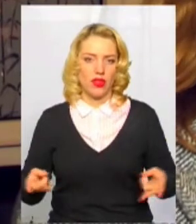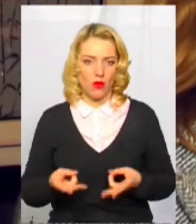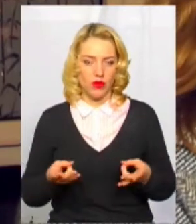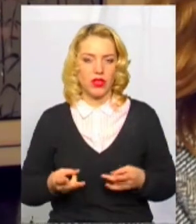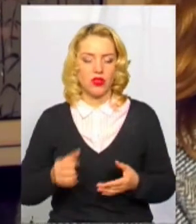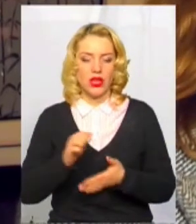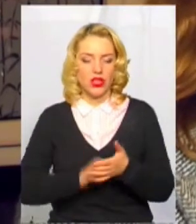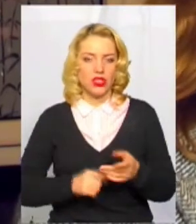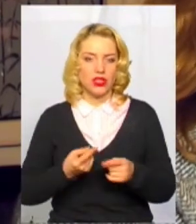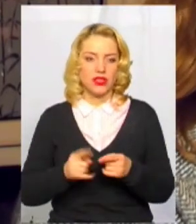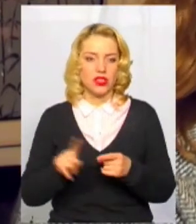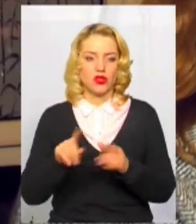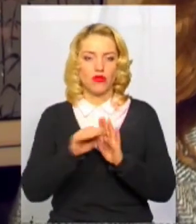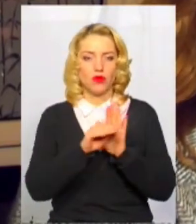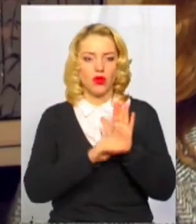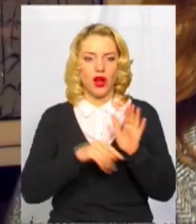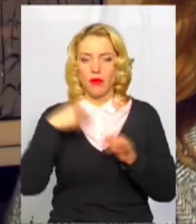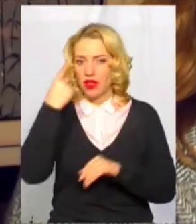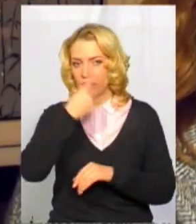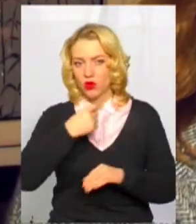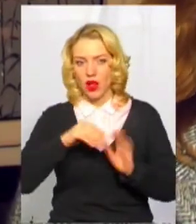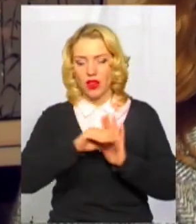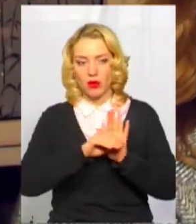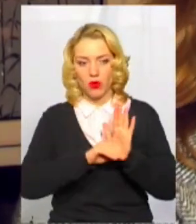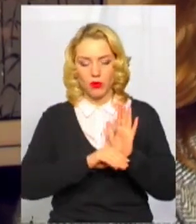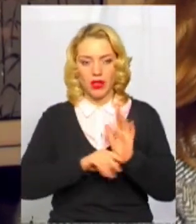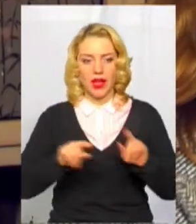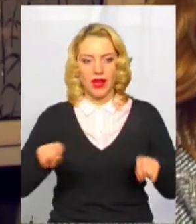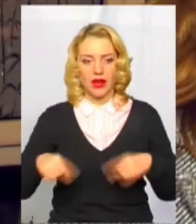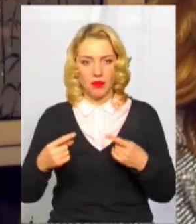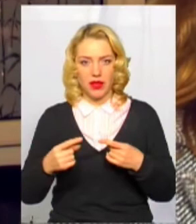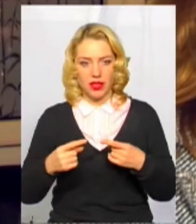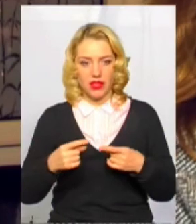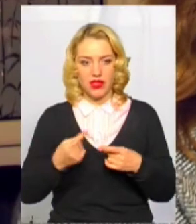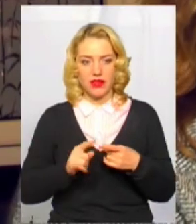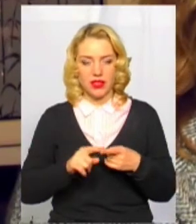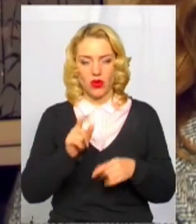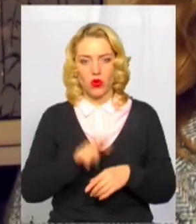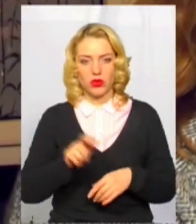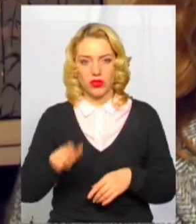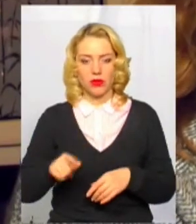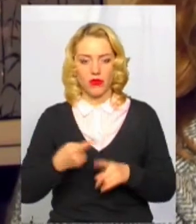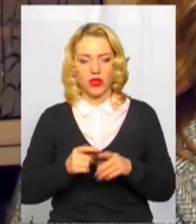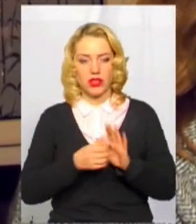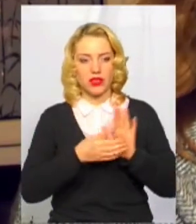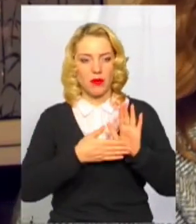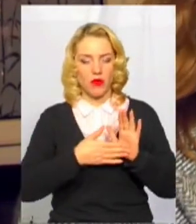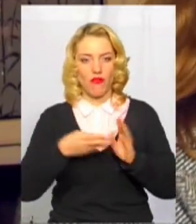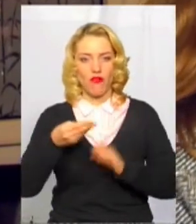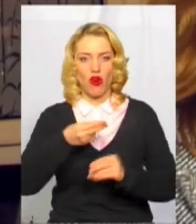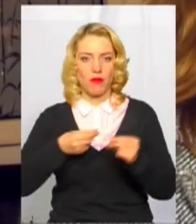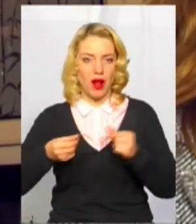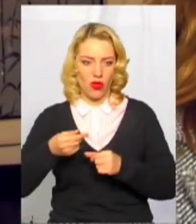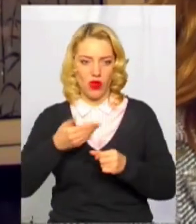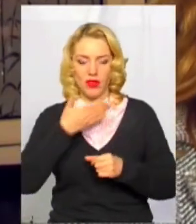через те, що в тих програмах, в індивідуальних програмах реабілітації даних осіб, вони заповнюються формально,